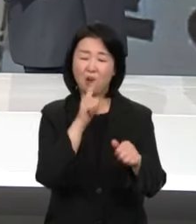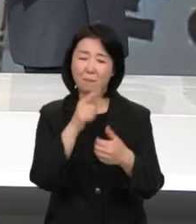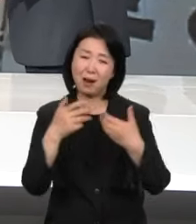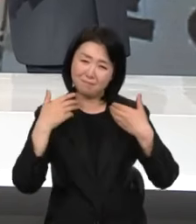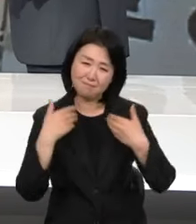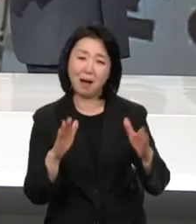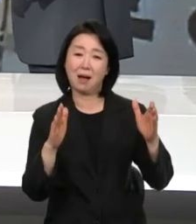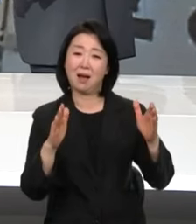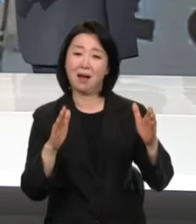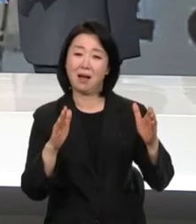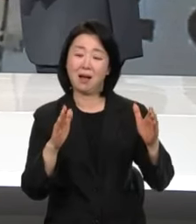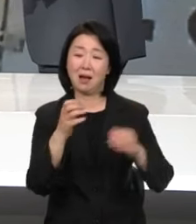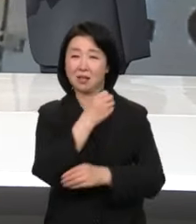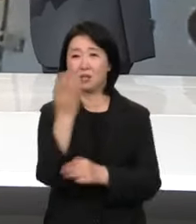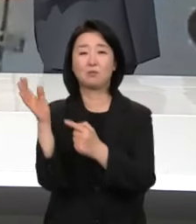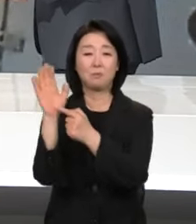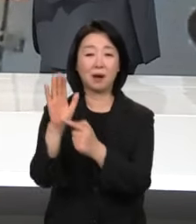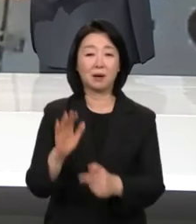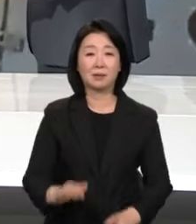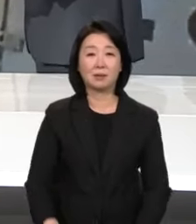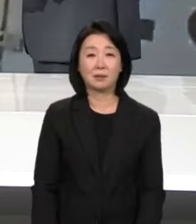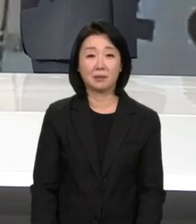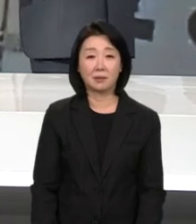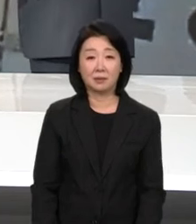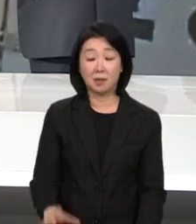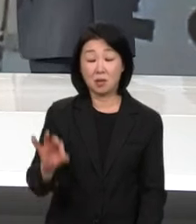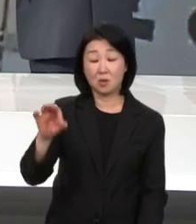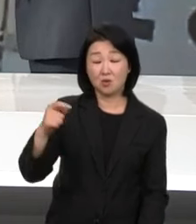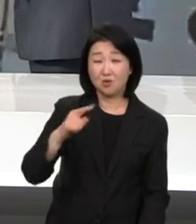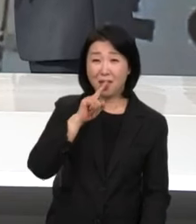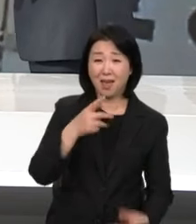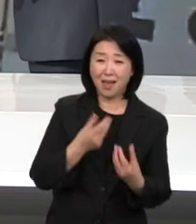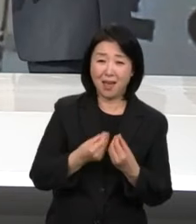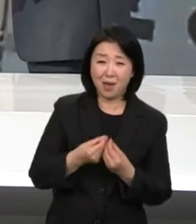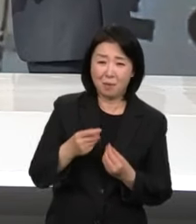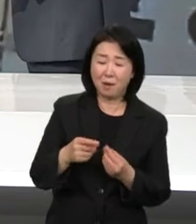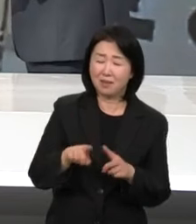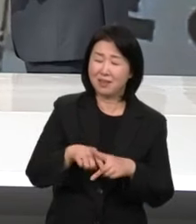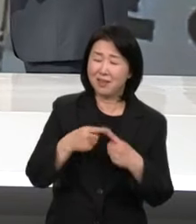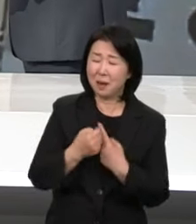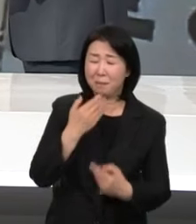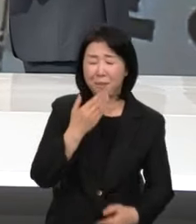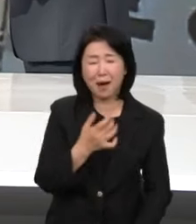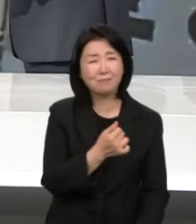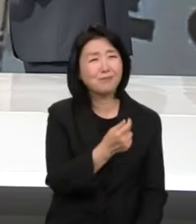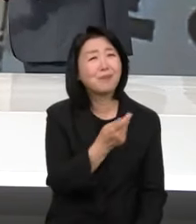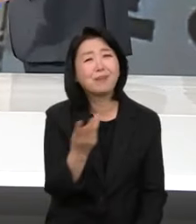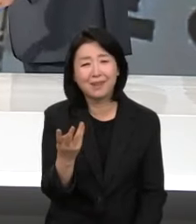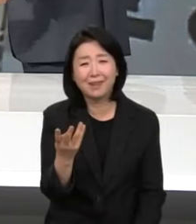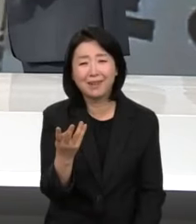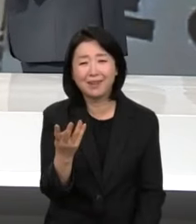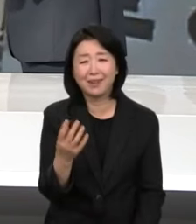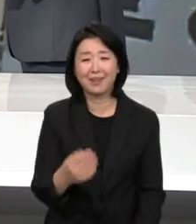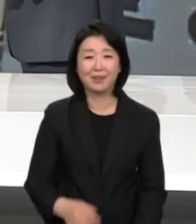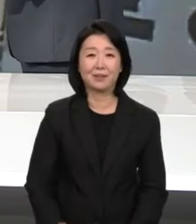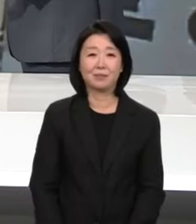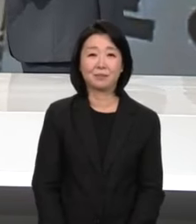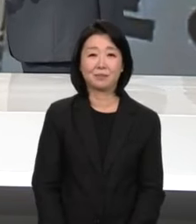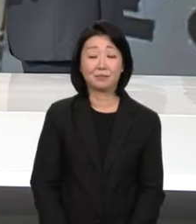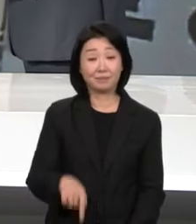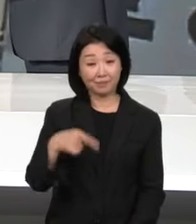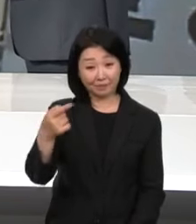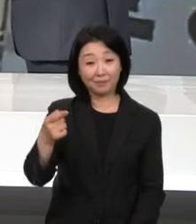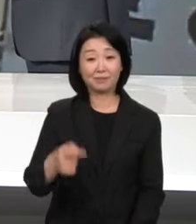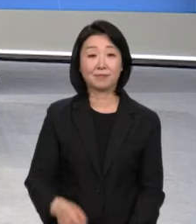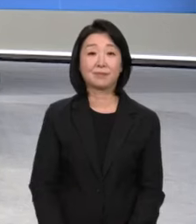이렇게 보도를 한 겁니다. 네, 이 윤 후보의 해명을 과연 납득하실 분들이 얼마나 되실까 싶긴 합니다. 다음 이슈